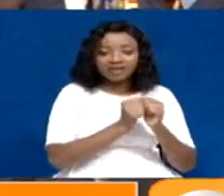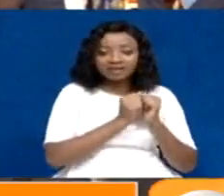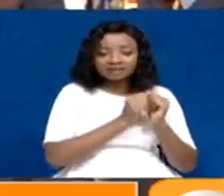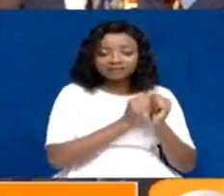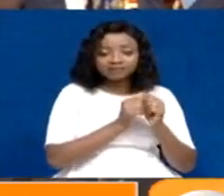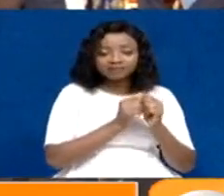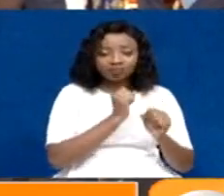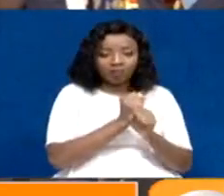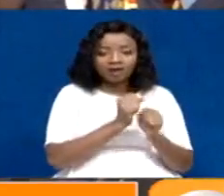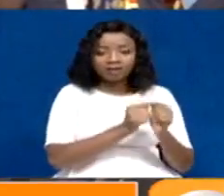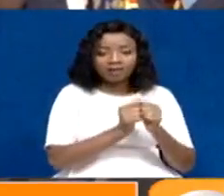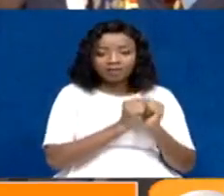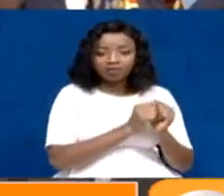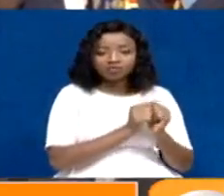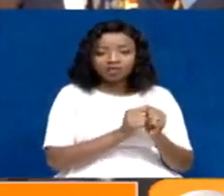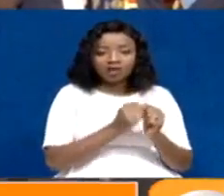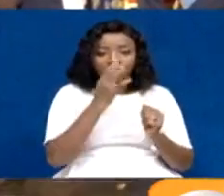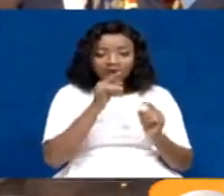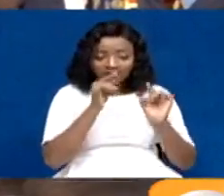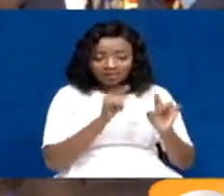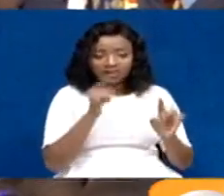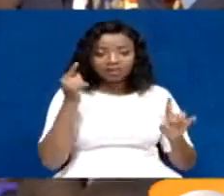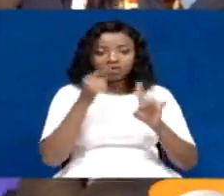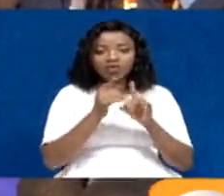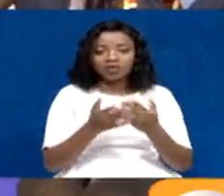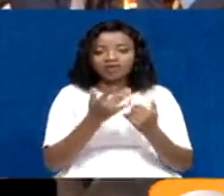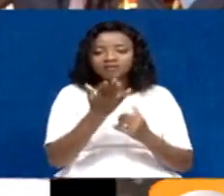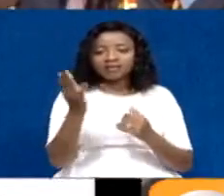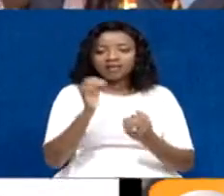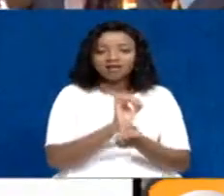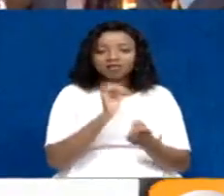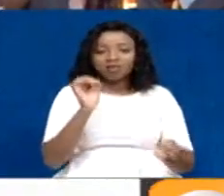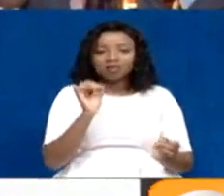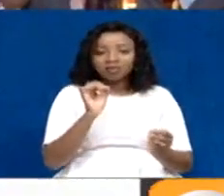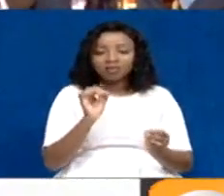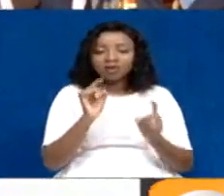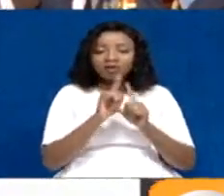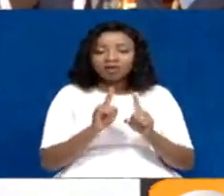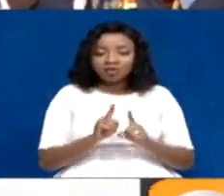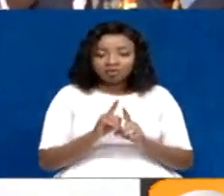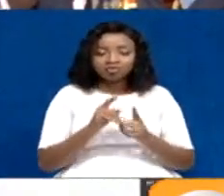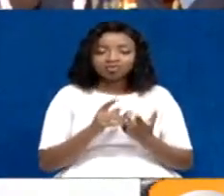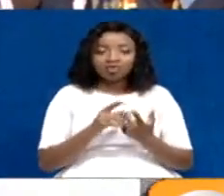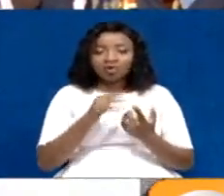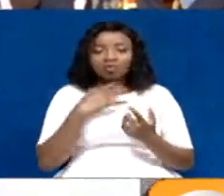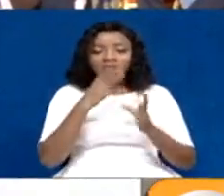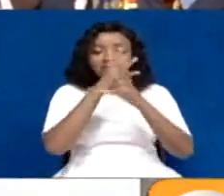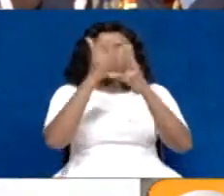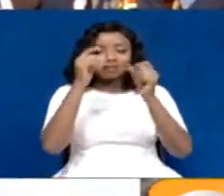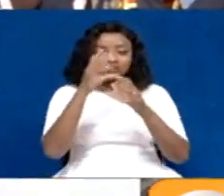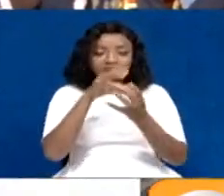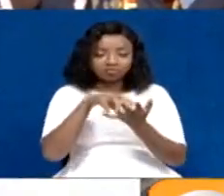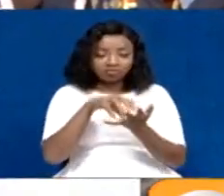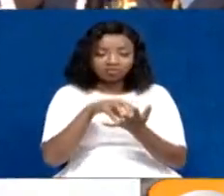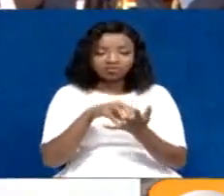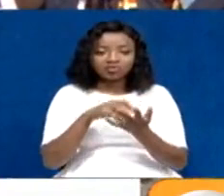wenu. Hapa, hapa, hapa. Si wanasema kufika ile kiwango ni 50 plus 1. Hapa,